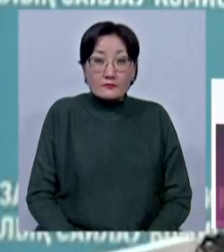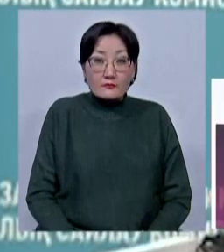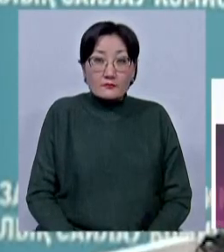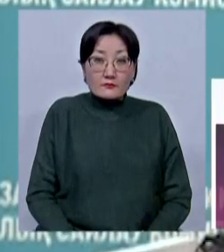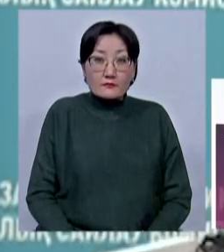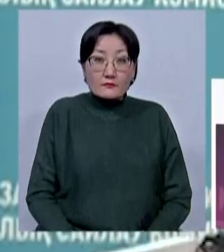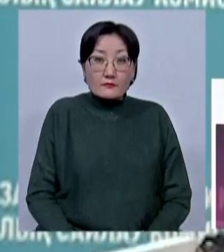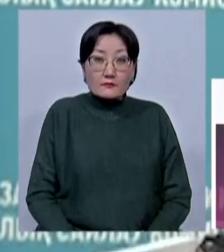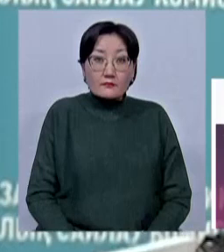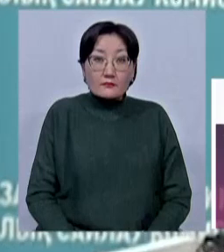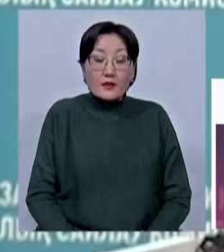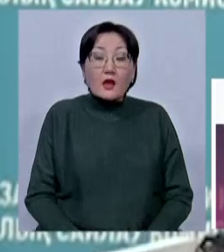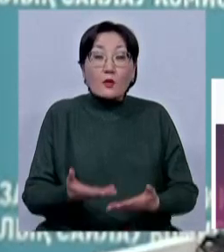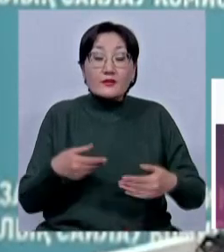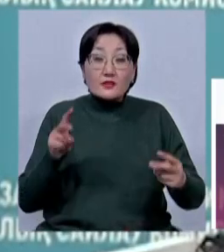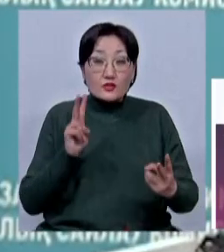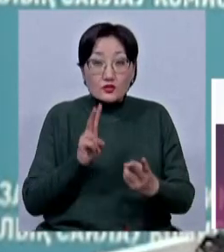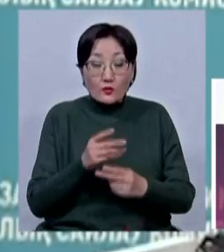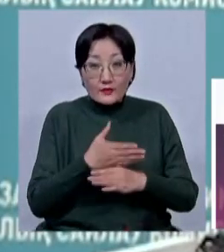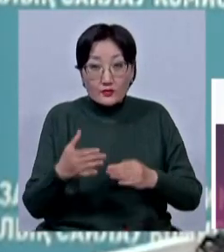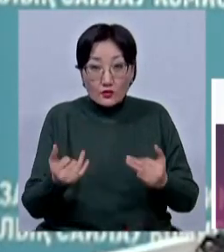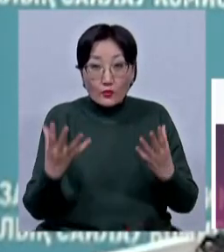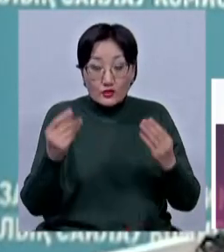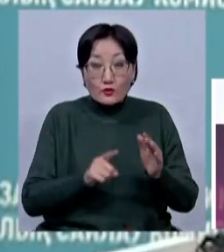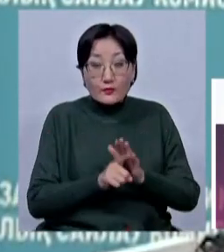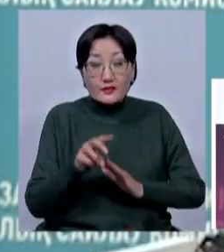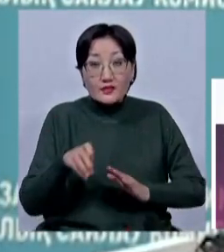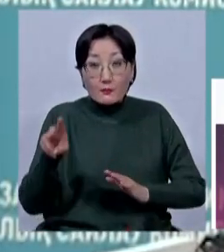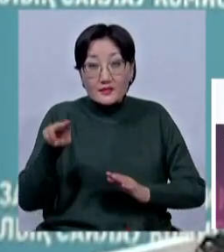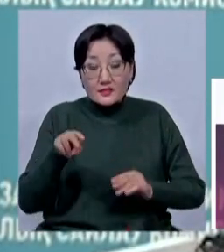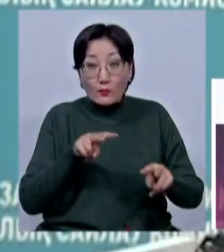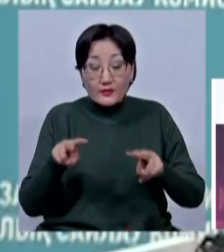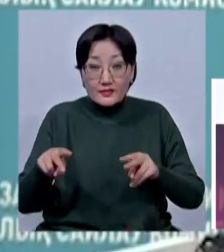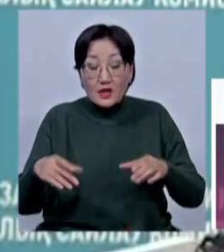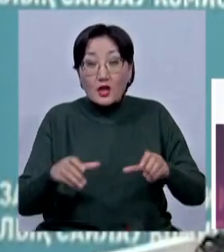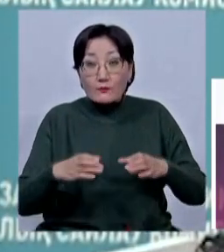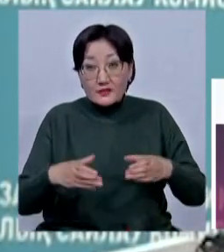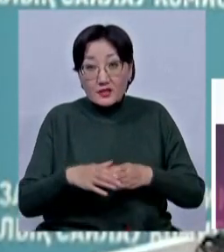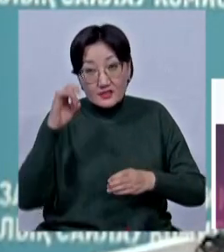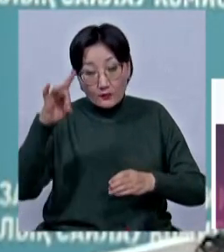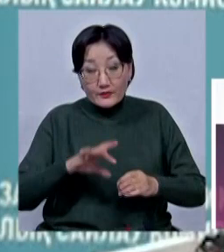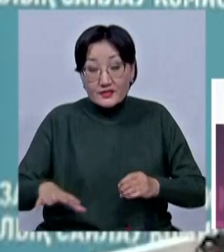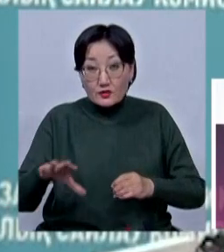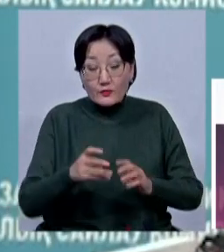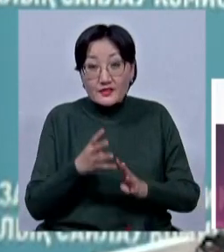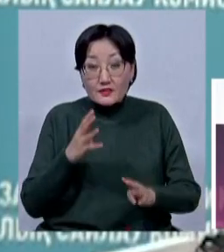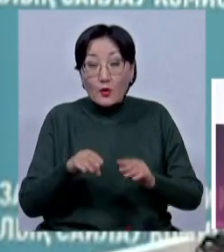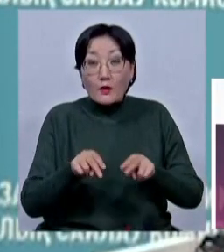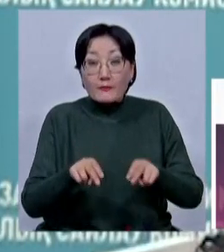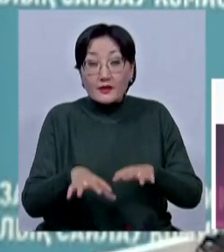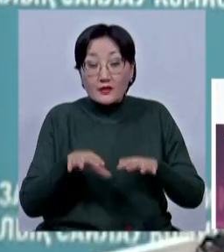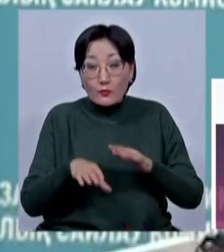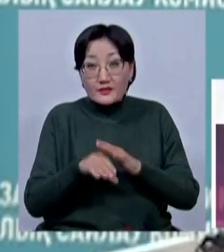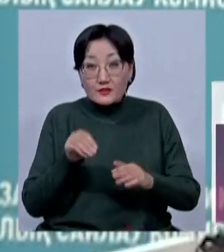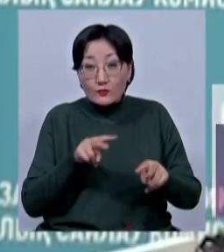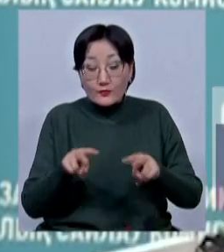Сегодняшнего дня. Біздің кездесуімізден кейін осы күннен бастап ТМД байқаушылар миссиясының штабы Қазақстан Республикасындағы кезекті парламенттік сайлауды